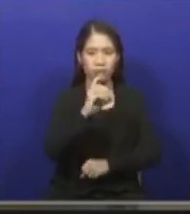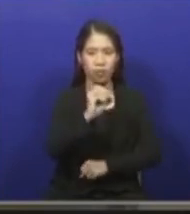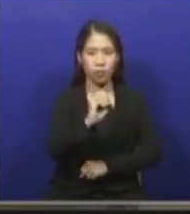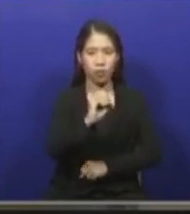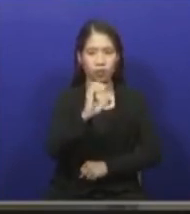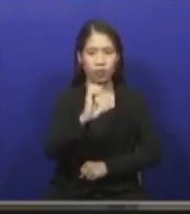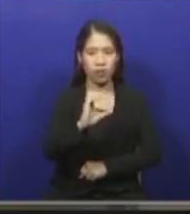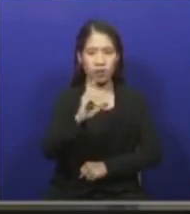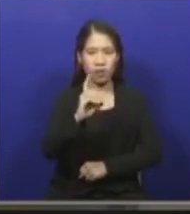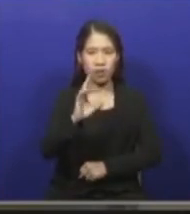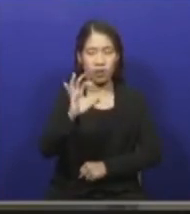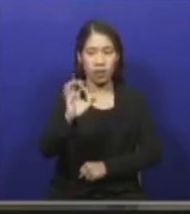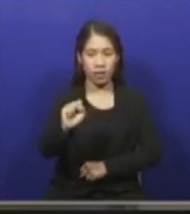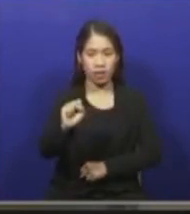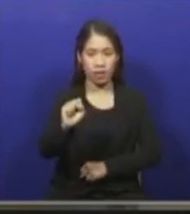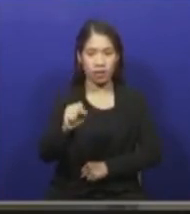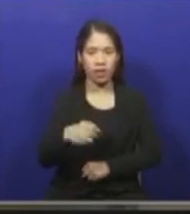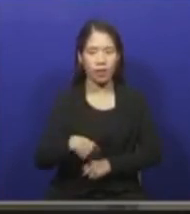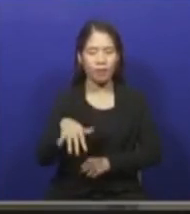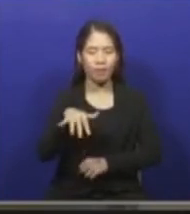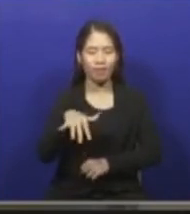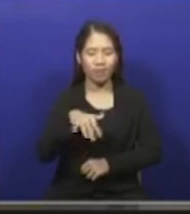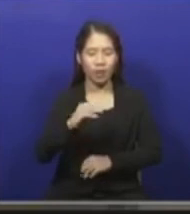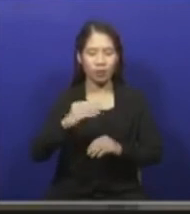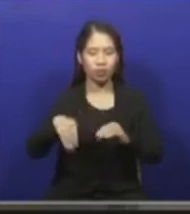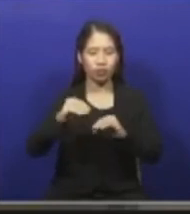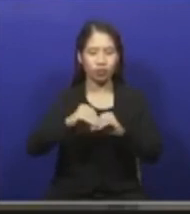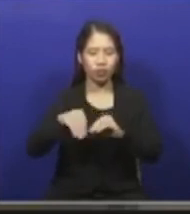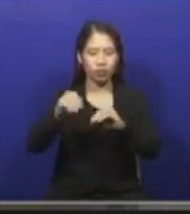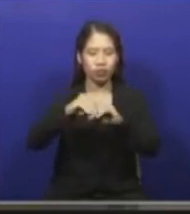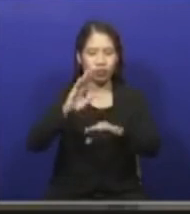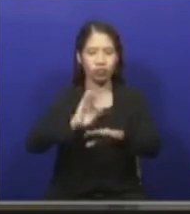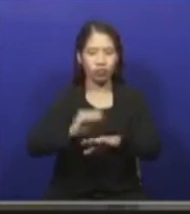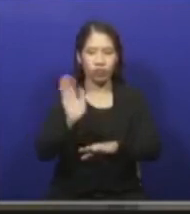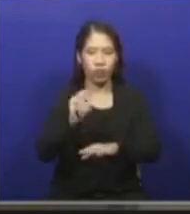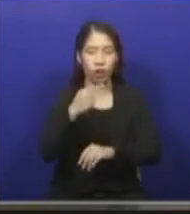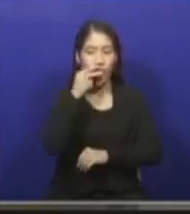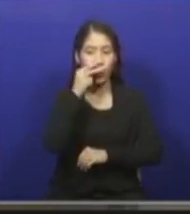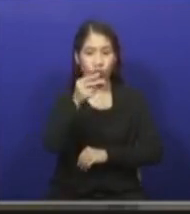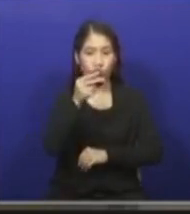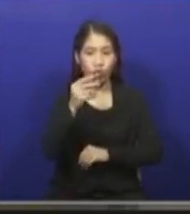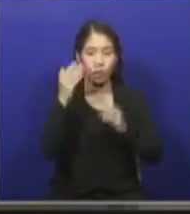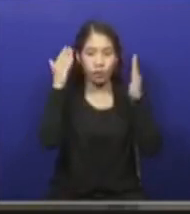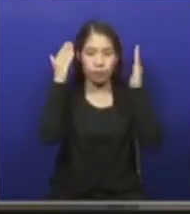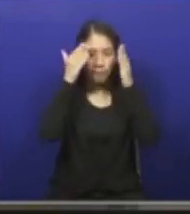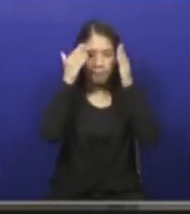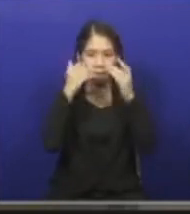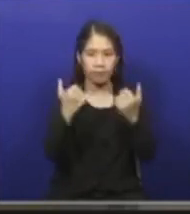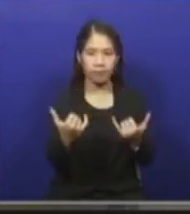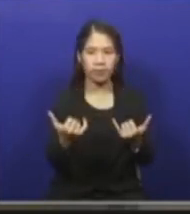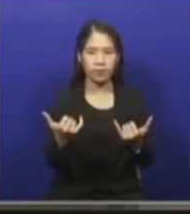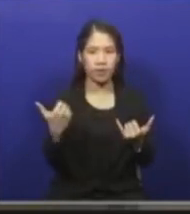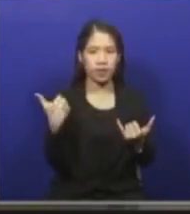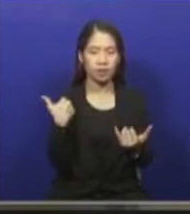ก้าวกันดีกว่าครับแบบ simple ยังไม่ต้อง advance มากพวกเราดูตัวอย่างใกล้ๆอย่างประเทศอินโดนีเซียก็ได้ครับที่เขาติดตั้งหุ่นไล่กาช